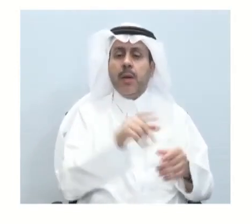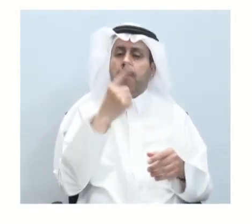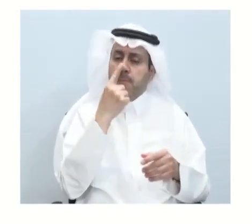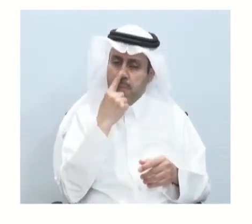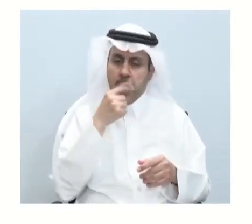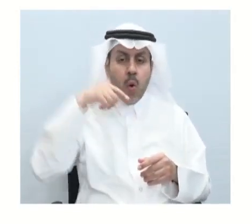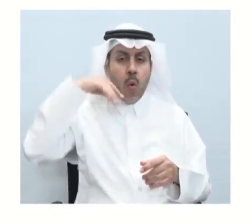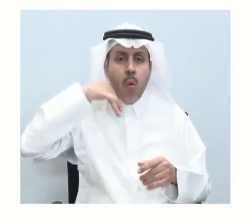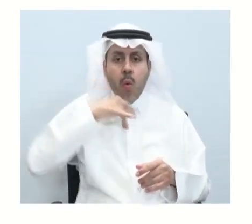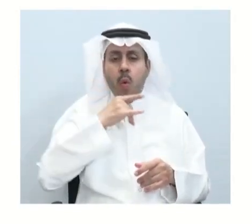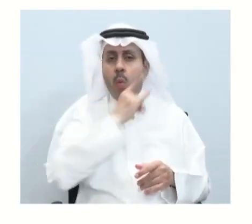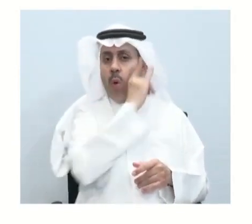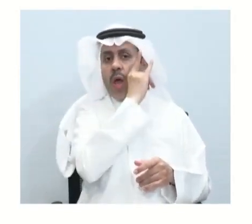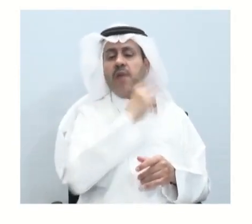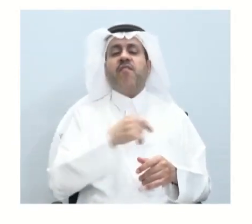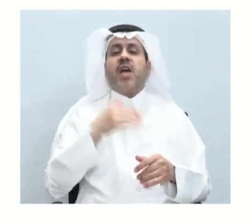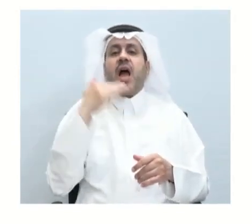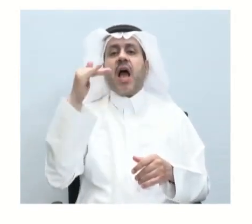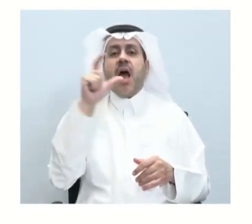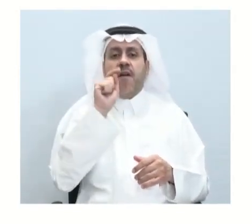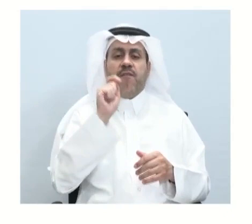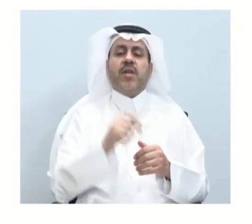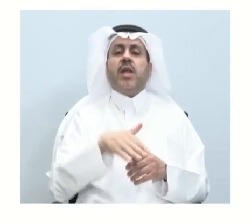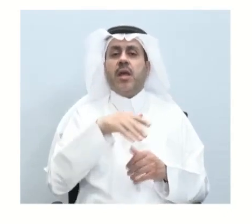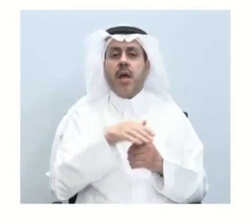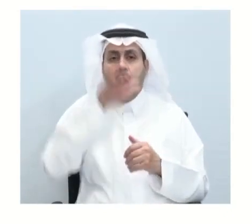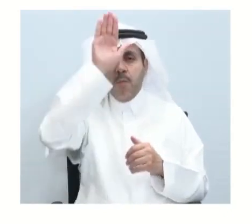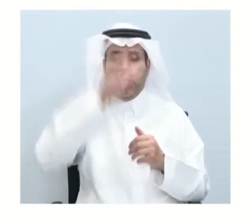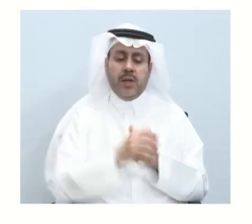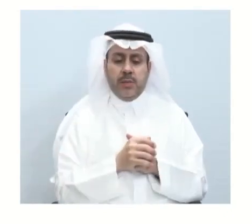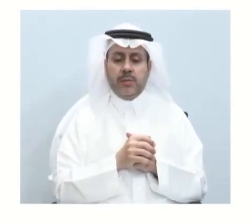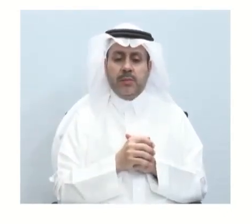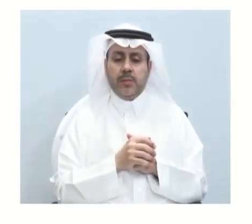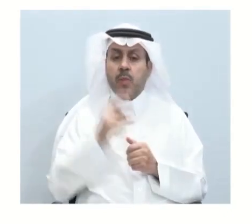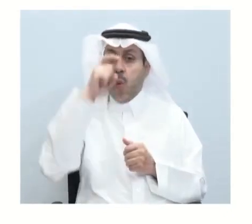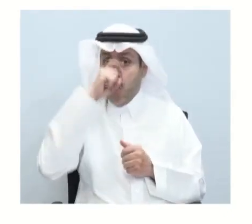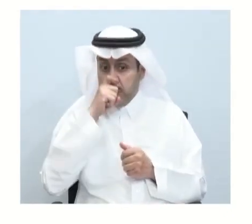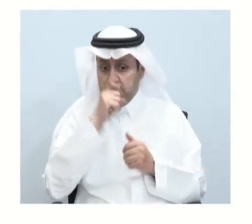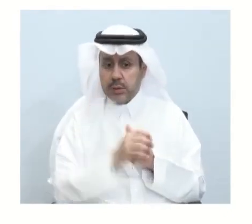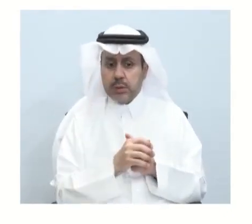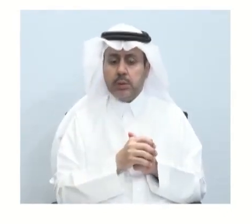خلفا له هذه اضاءه ايضا تلزم البيعه